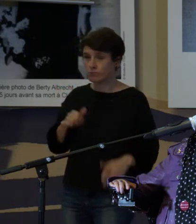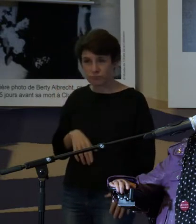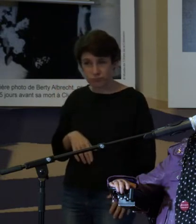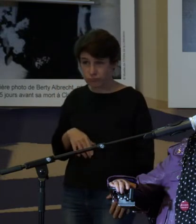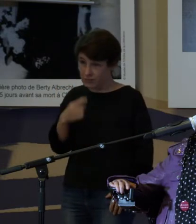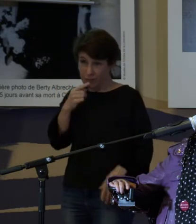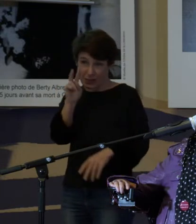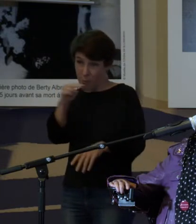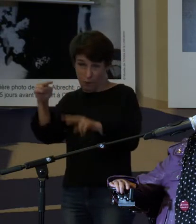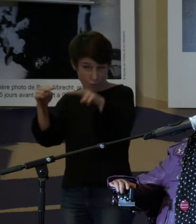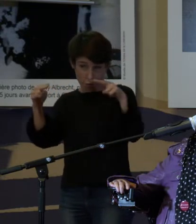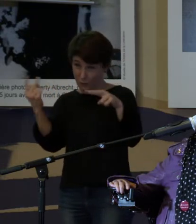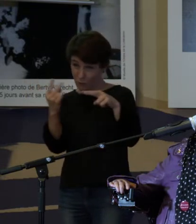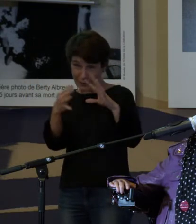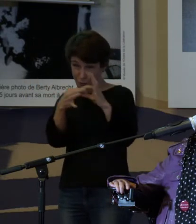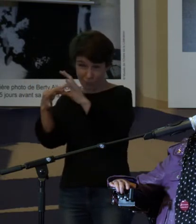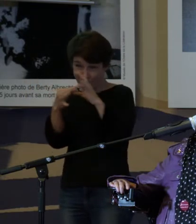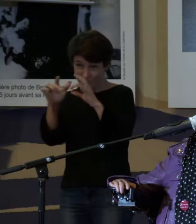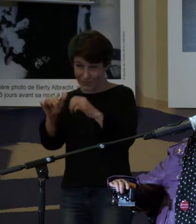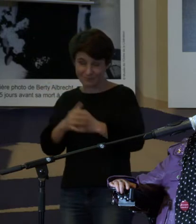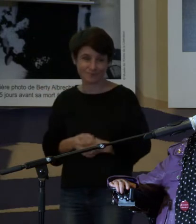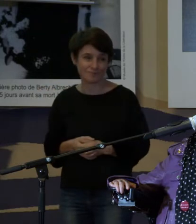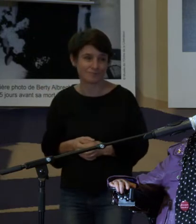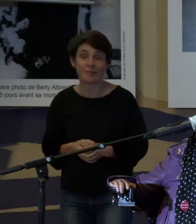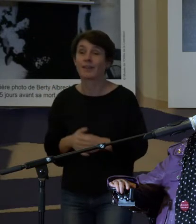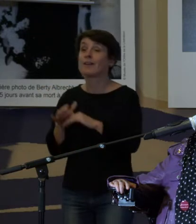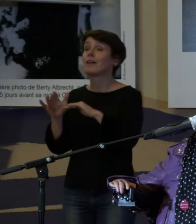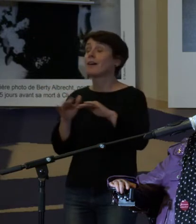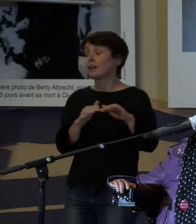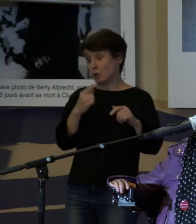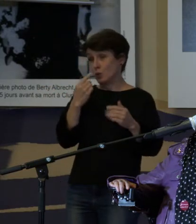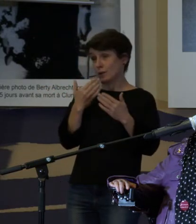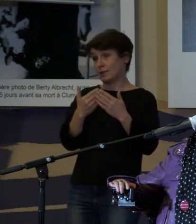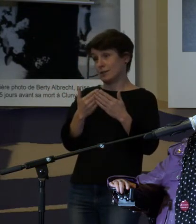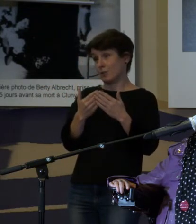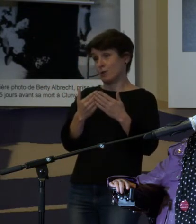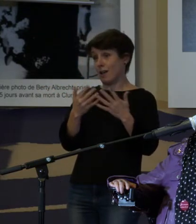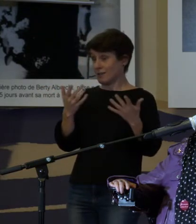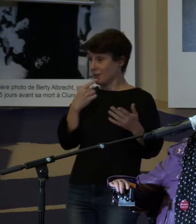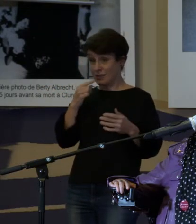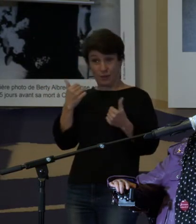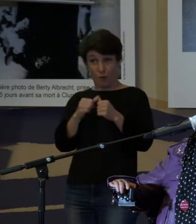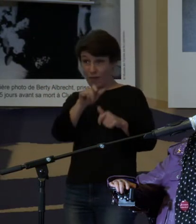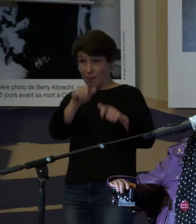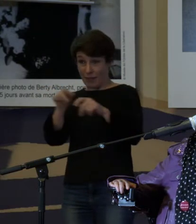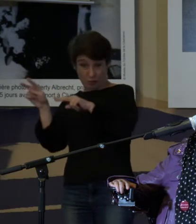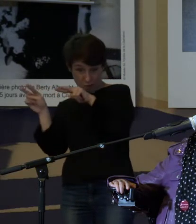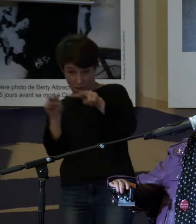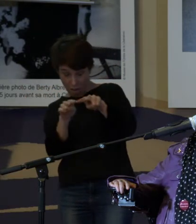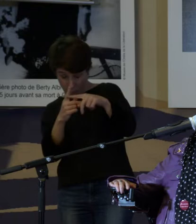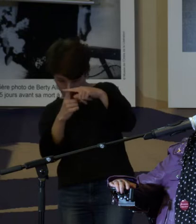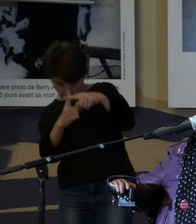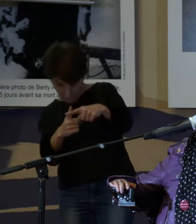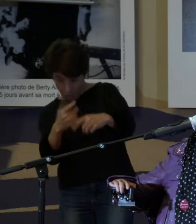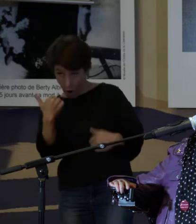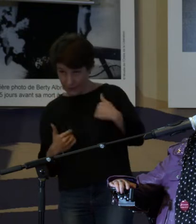dont a parlé Noanger tout à l'heure. Et donc voilà, c'est une façon d'essentialiser ces personnes, et